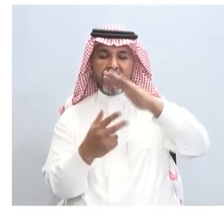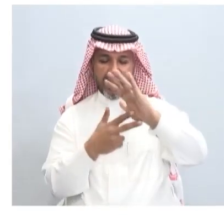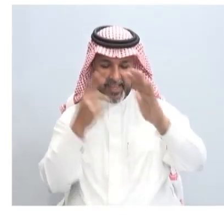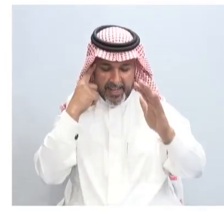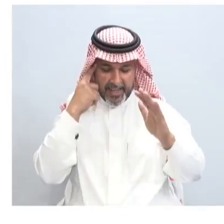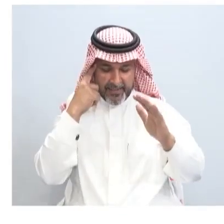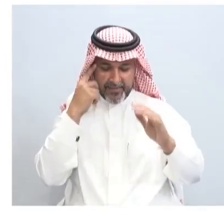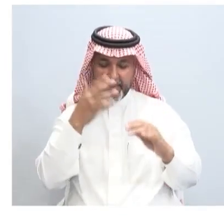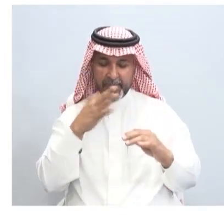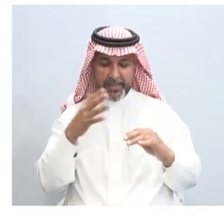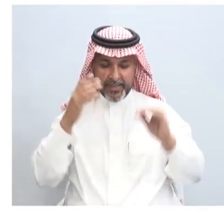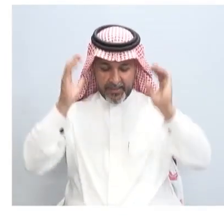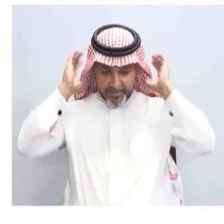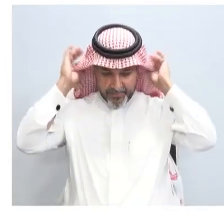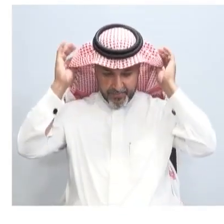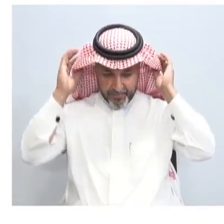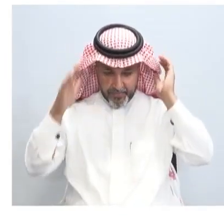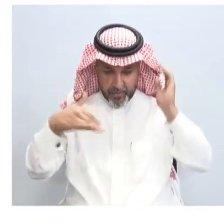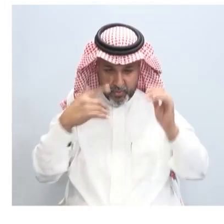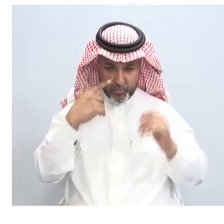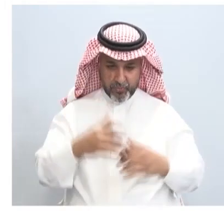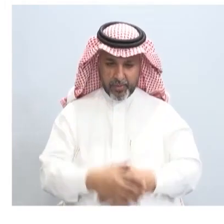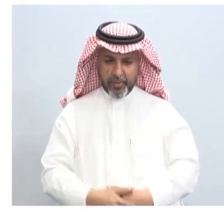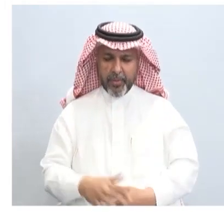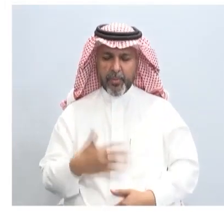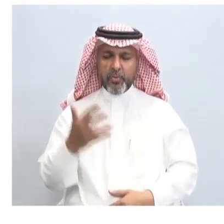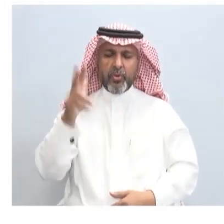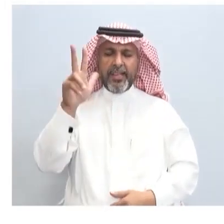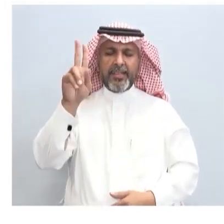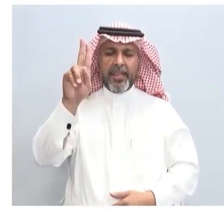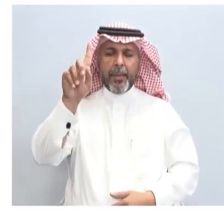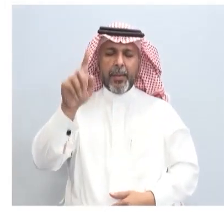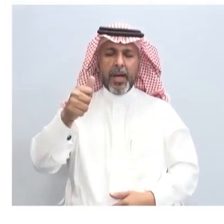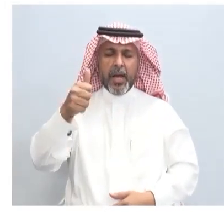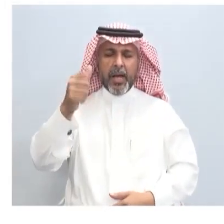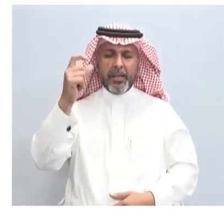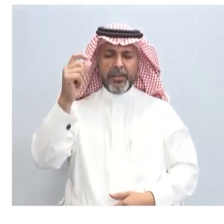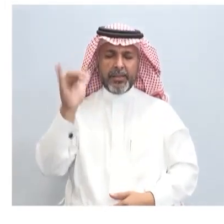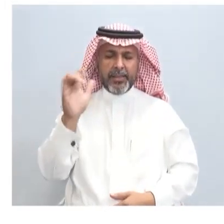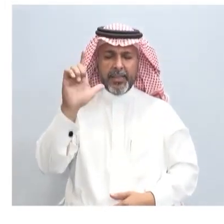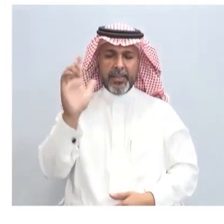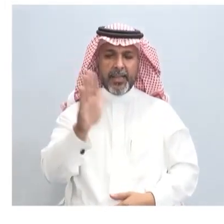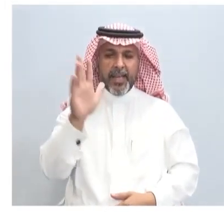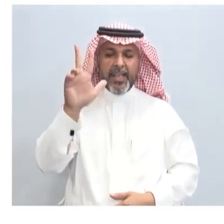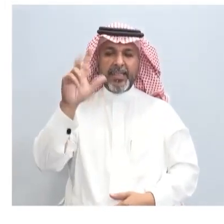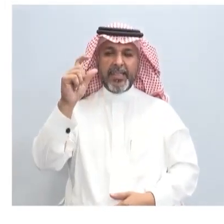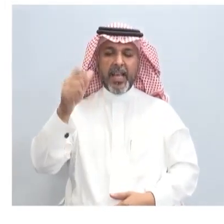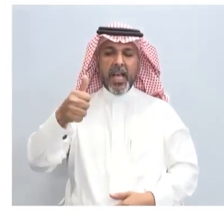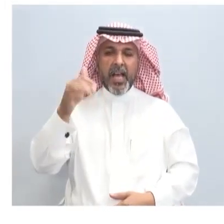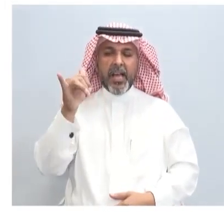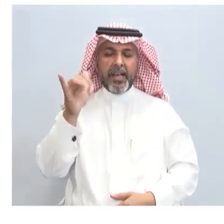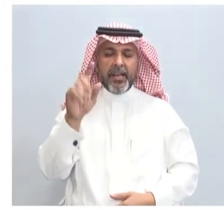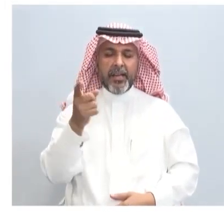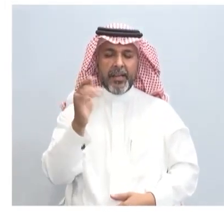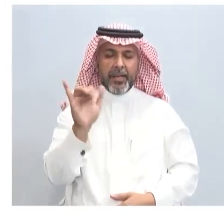الشكل ايضا من الاحتمالات اللي درسناها اللي هي الاحتمال الدائري وقلنا ان في التباديل الدائريه يجب